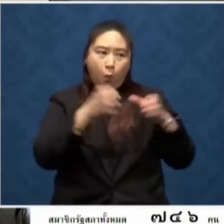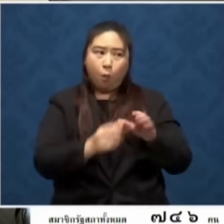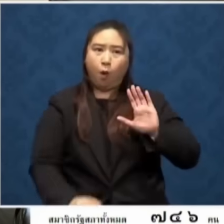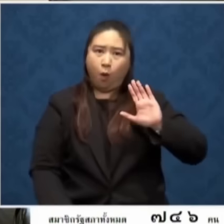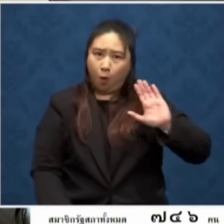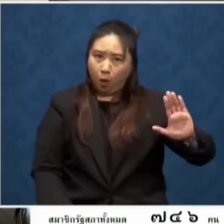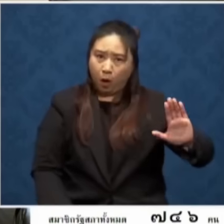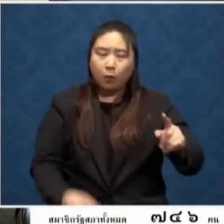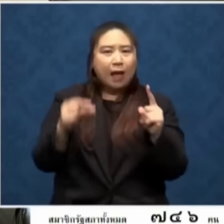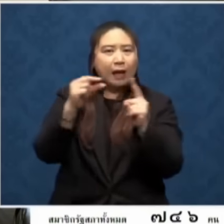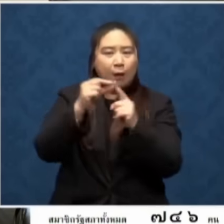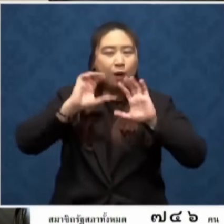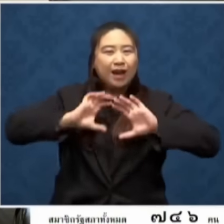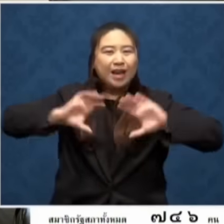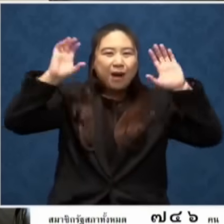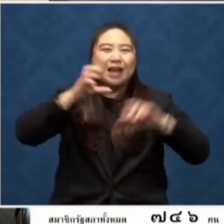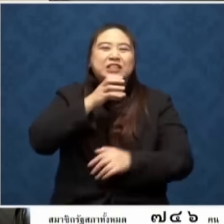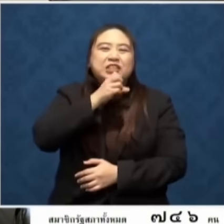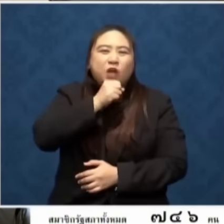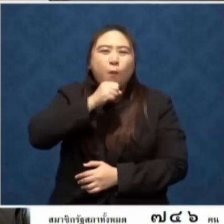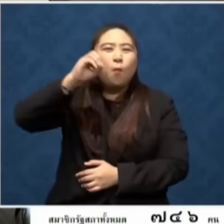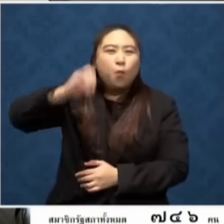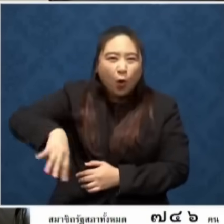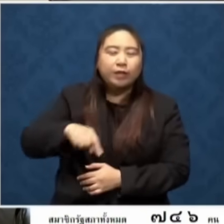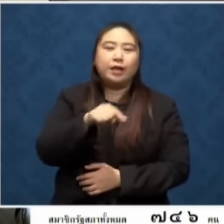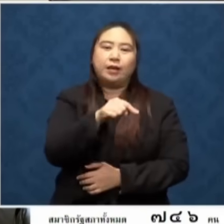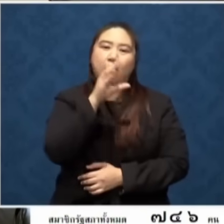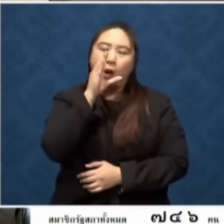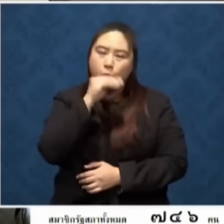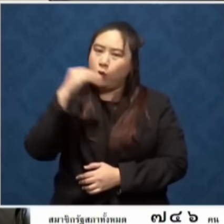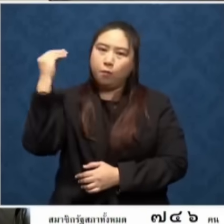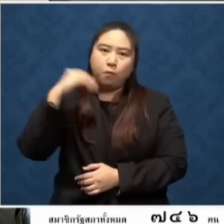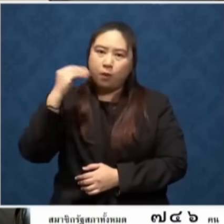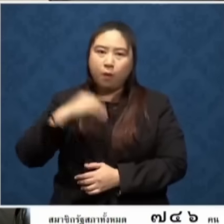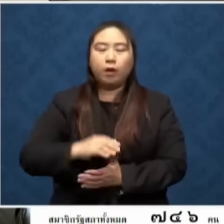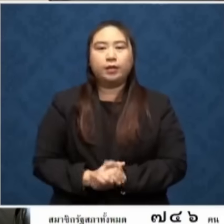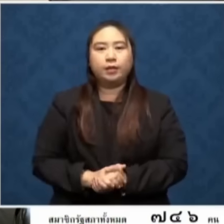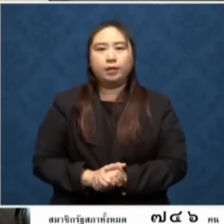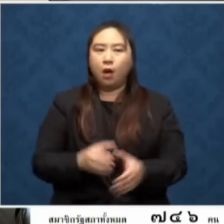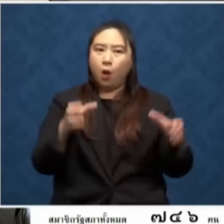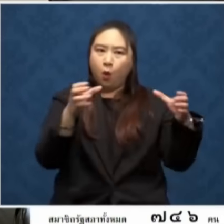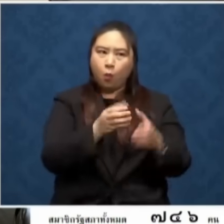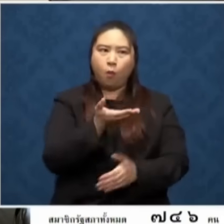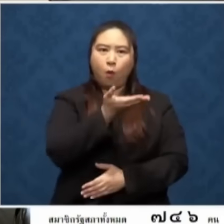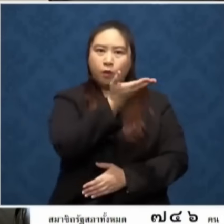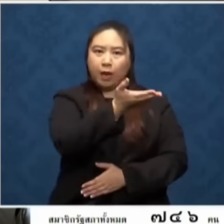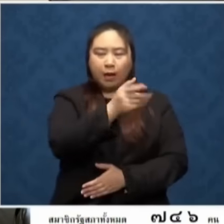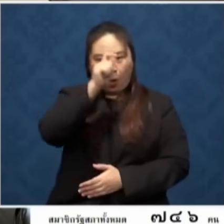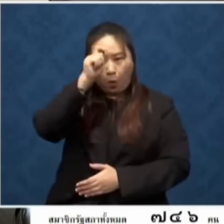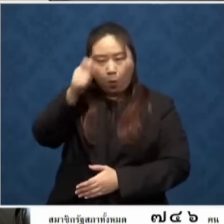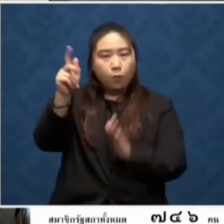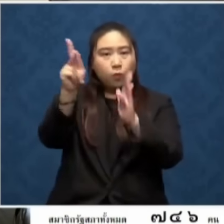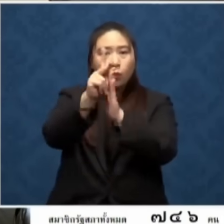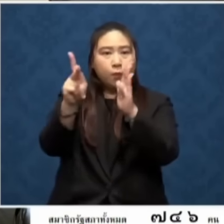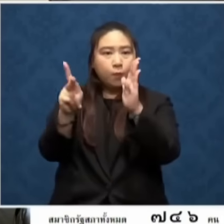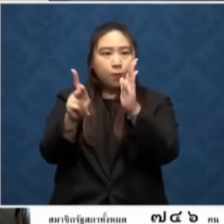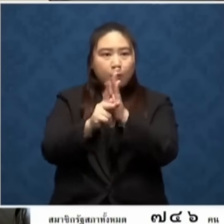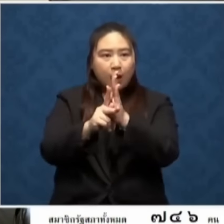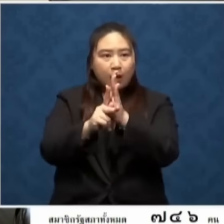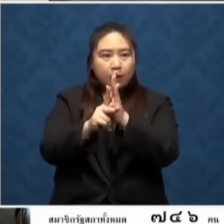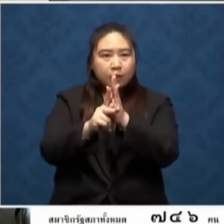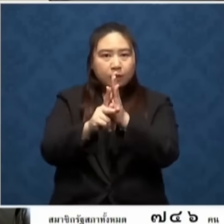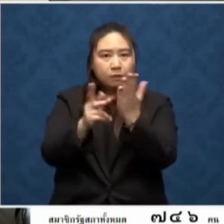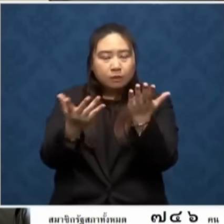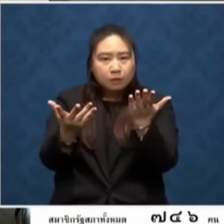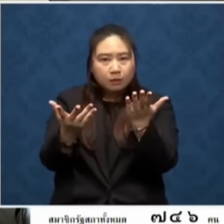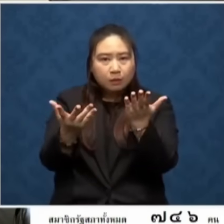ำว่ารัฐบาลส้มหล่นพูดมาหลายครั้งพรรคท่านไม่ให้ความเคารพกับกฎหมายกับการ